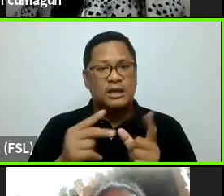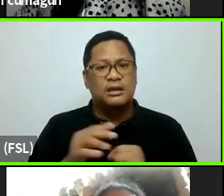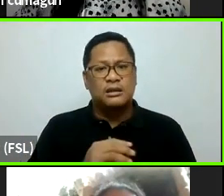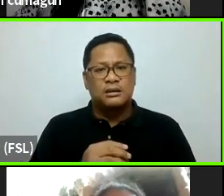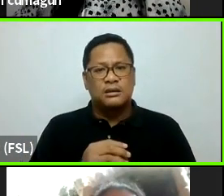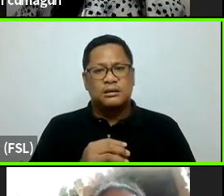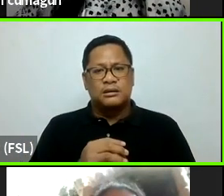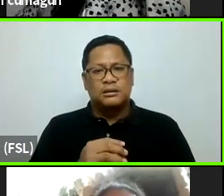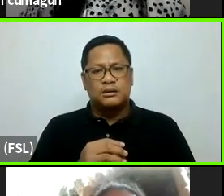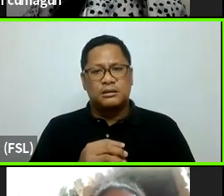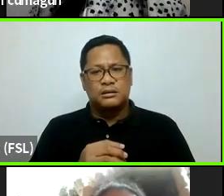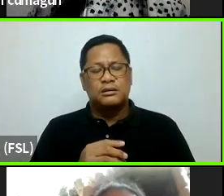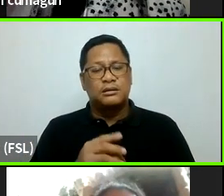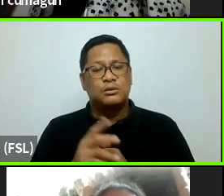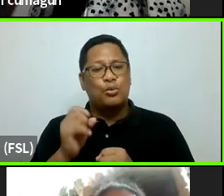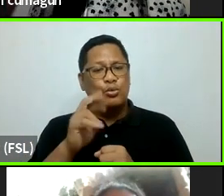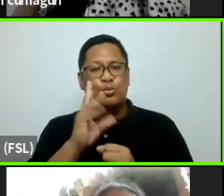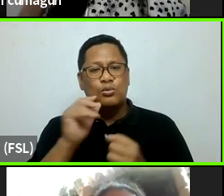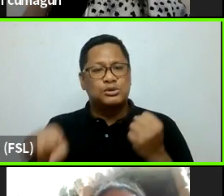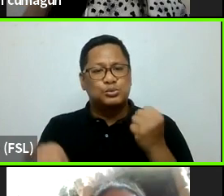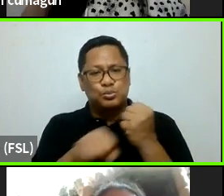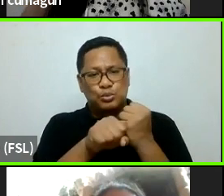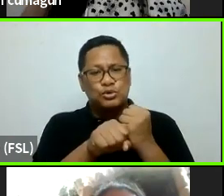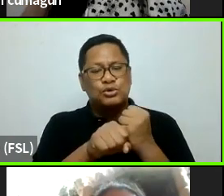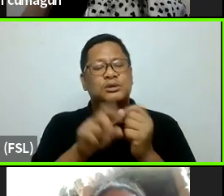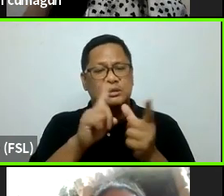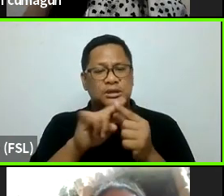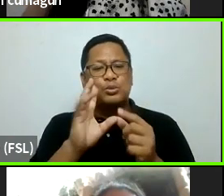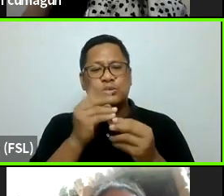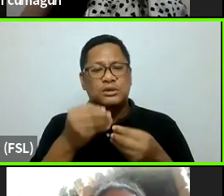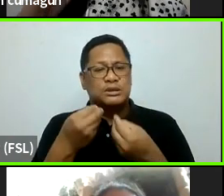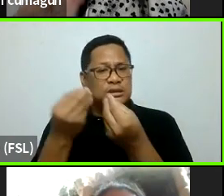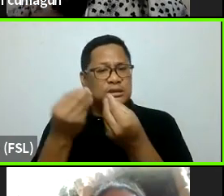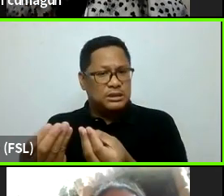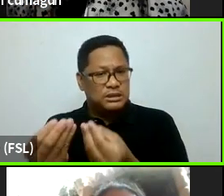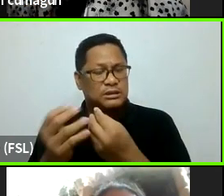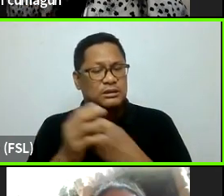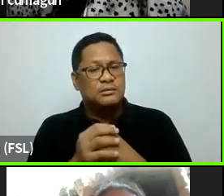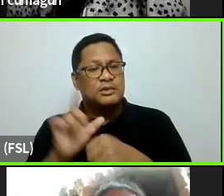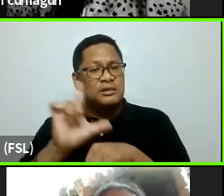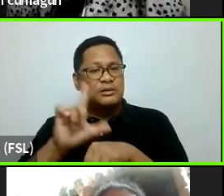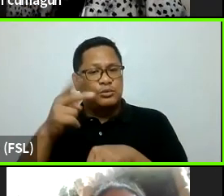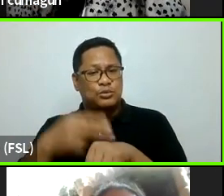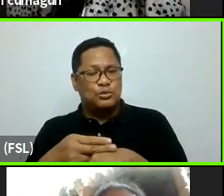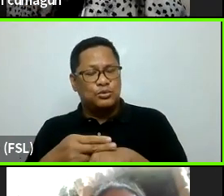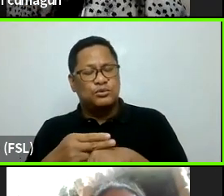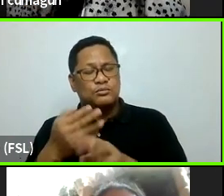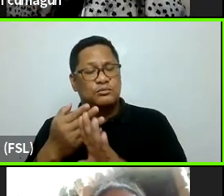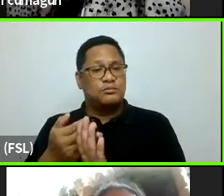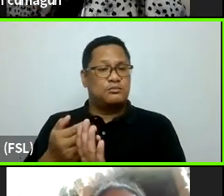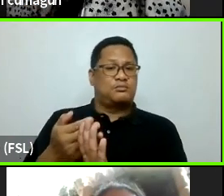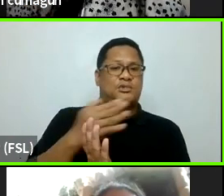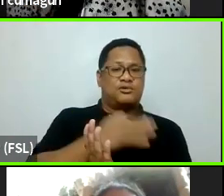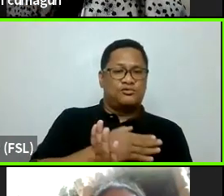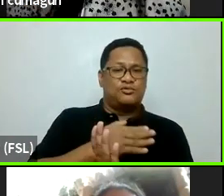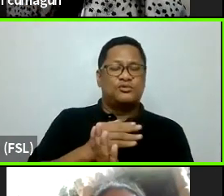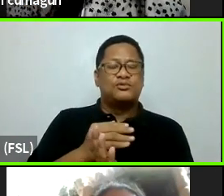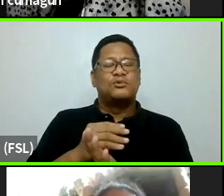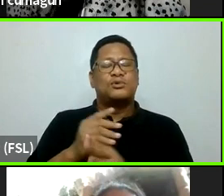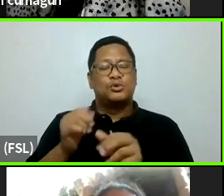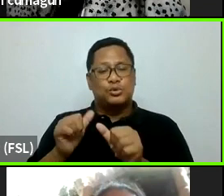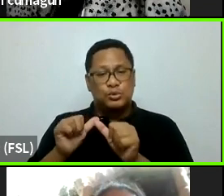maka-apply, may magsusuporta man, at yung namang ibibigay na livelihood, bago